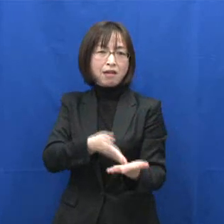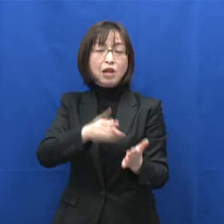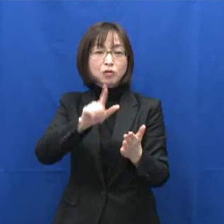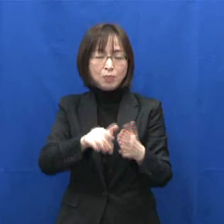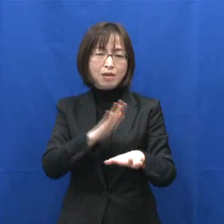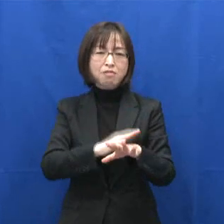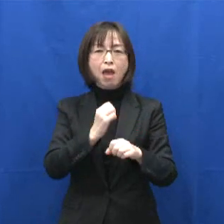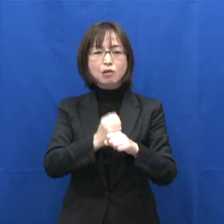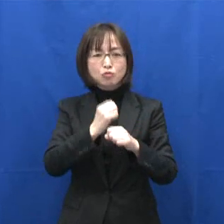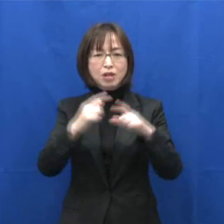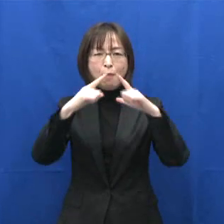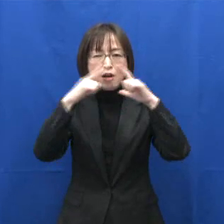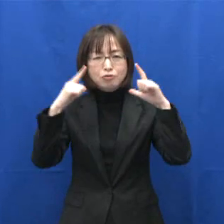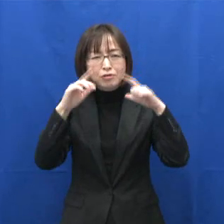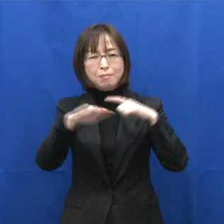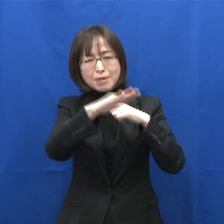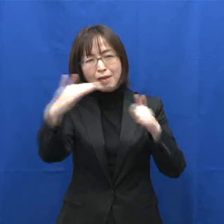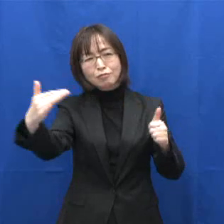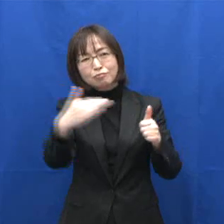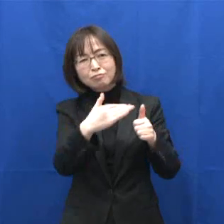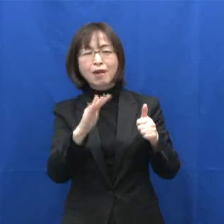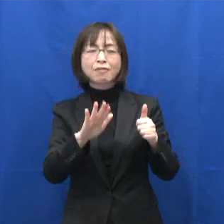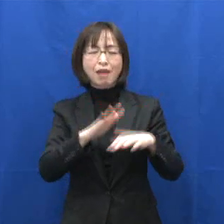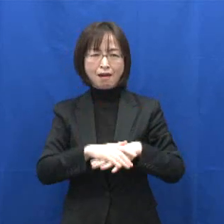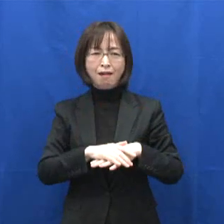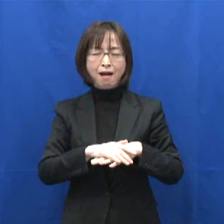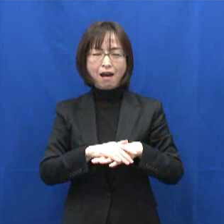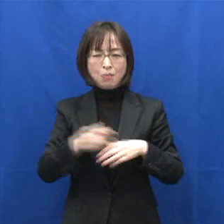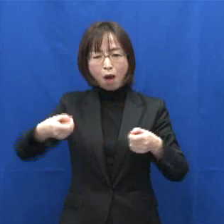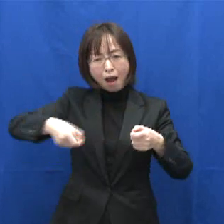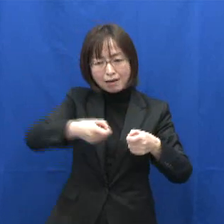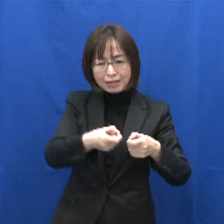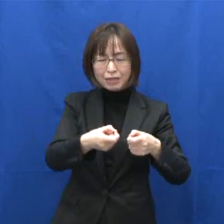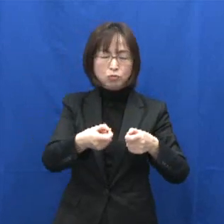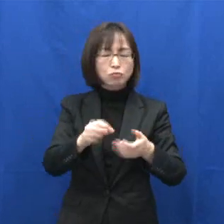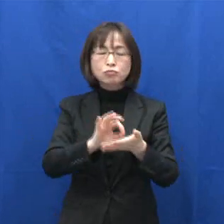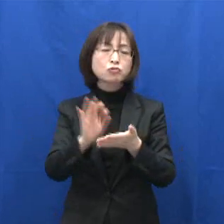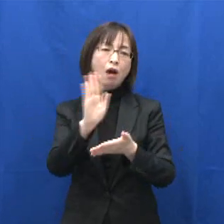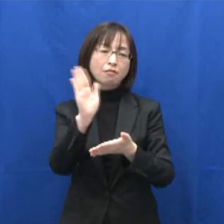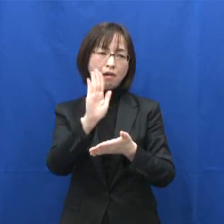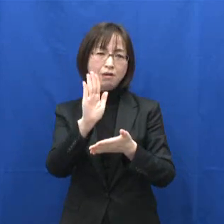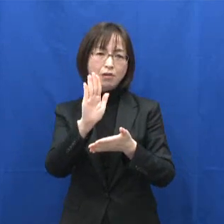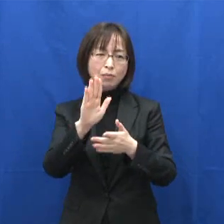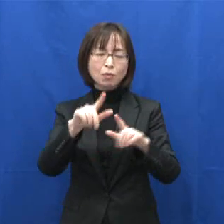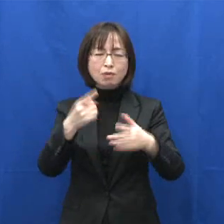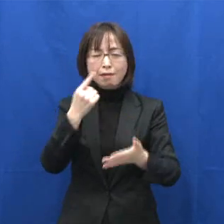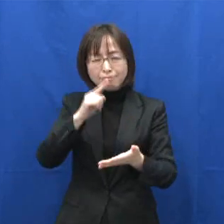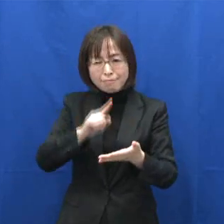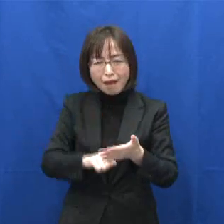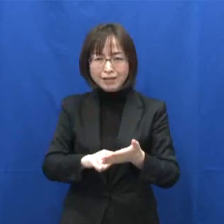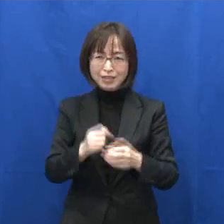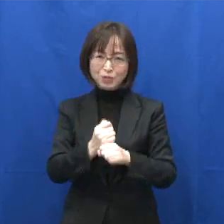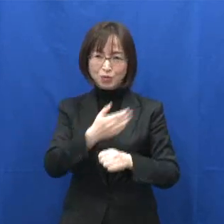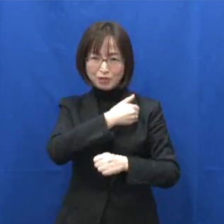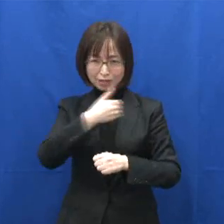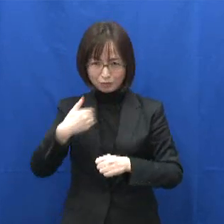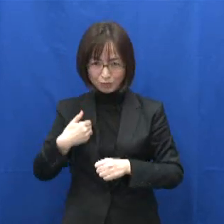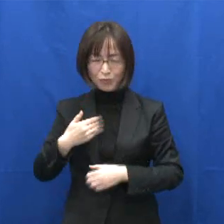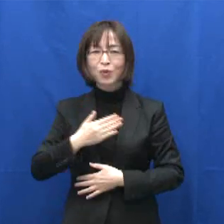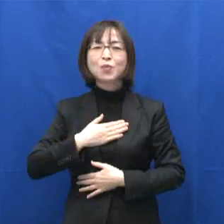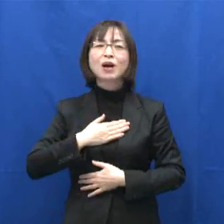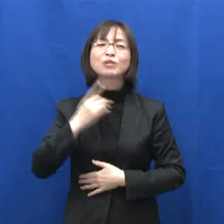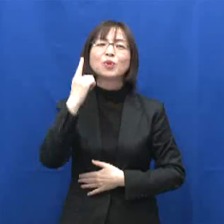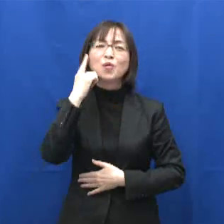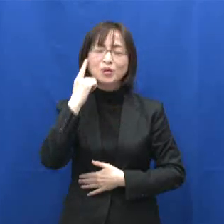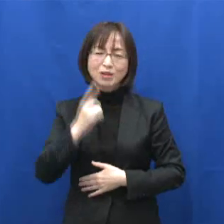たけれども、 ね、 はい。針や糸を使わずともこうやってねできるということが ねお分かりいただけるかと思います